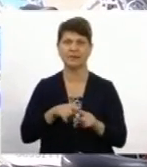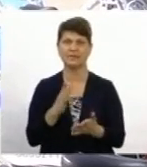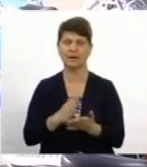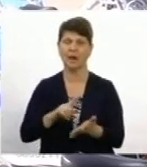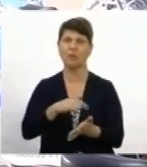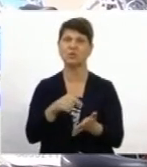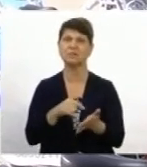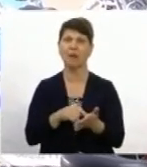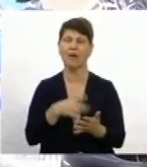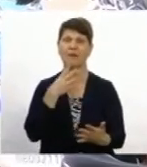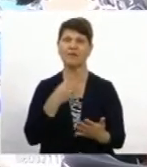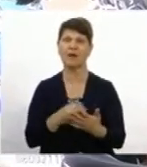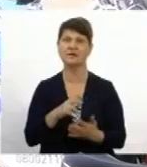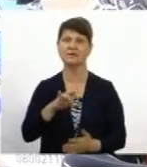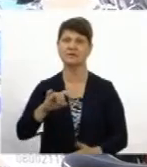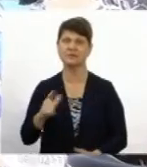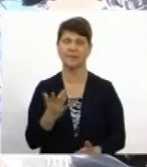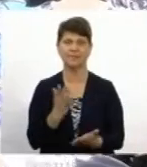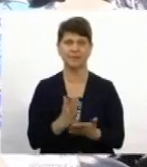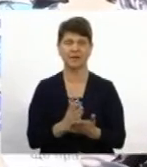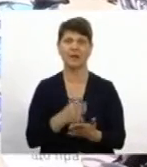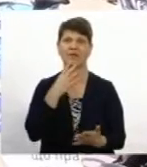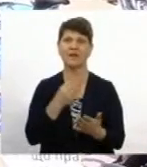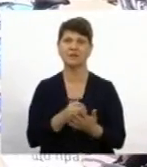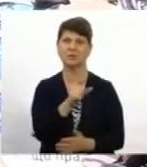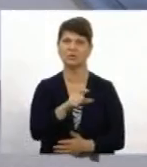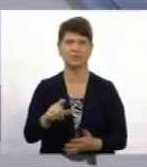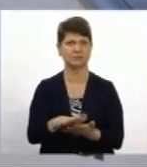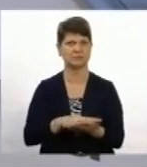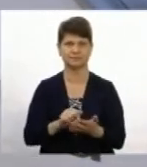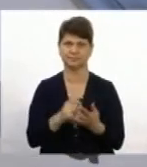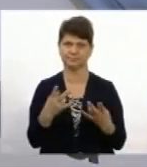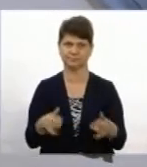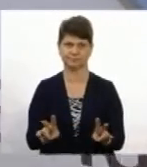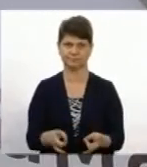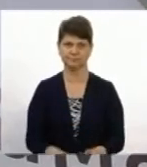муніципальна власність, це є власність громади. Не псуйте її.